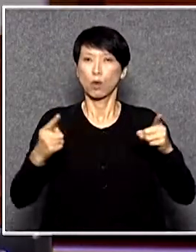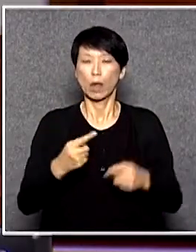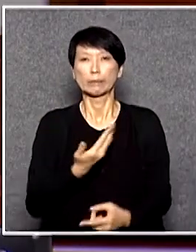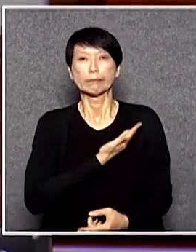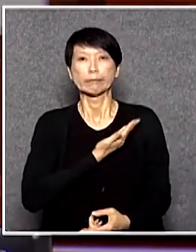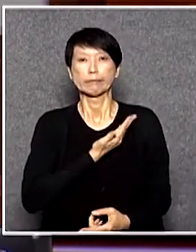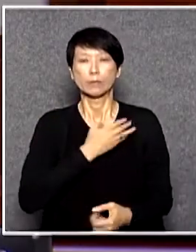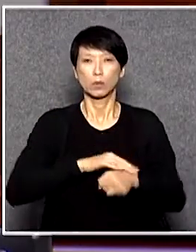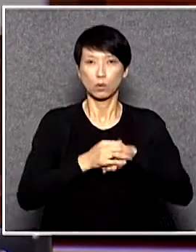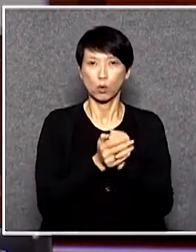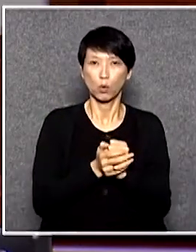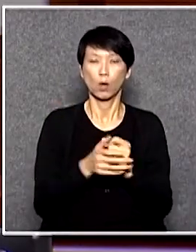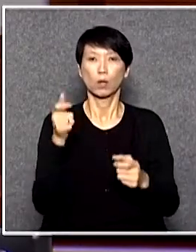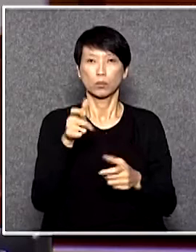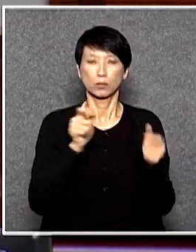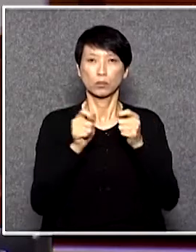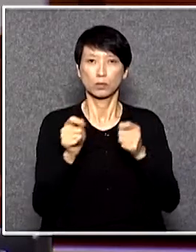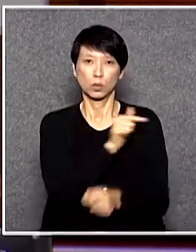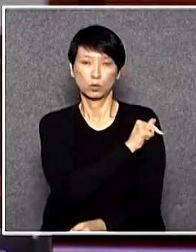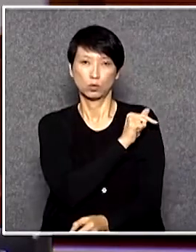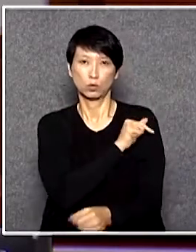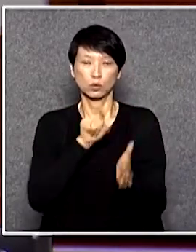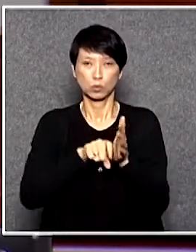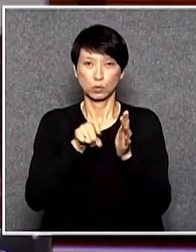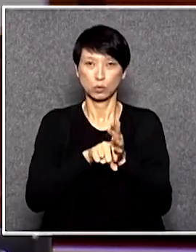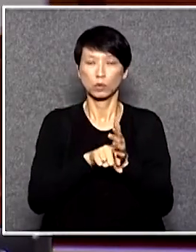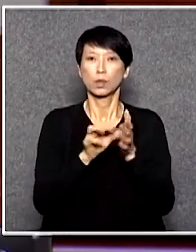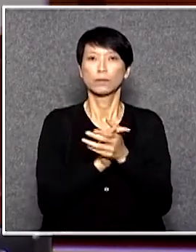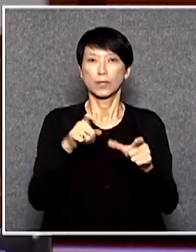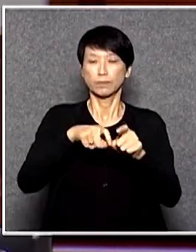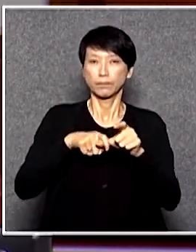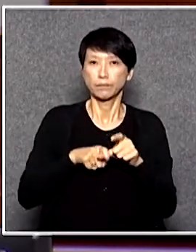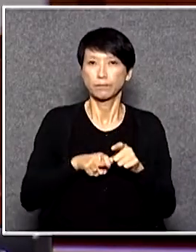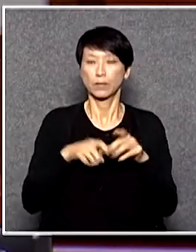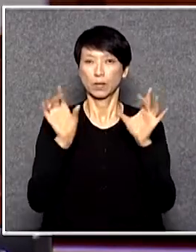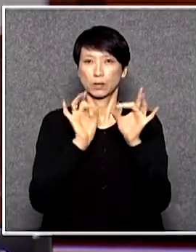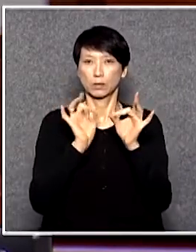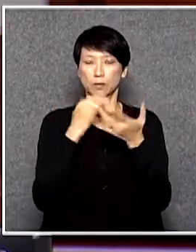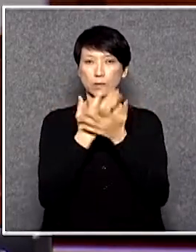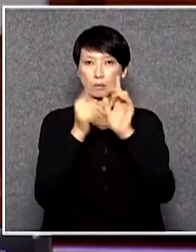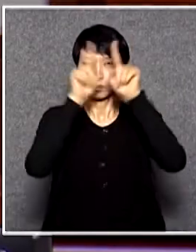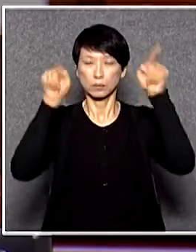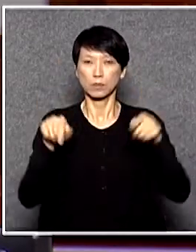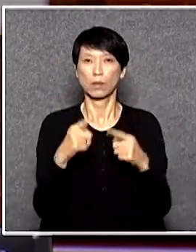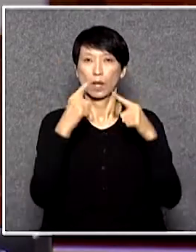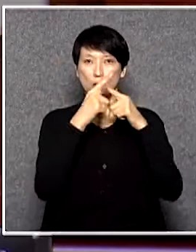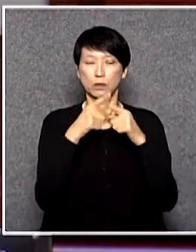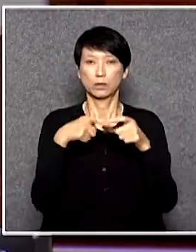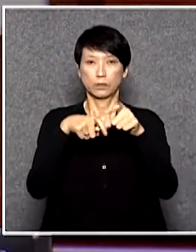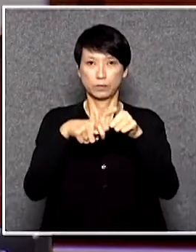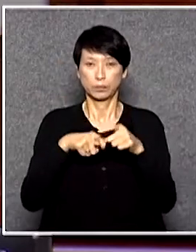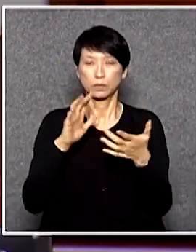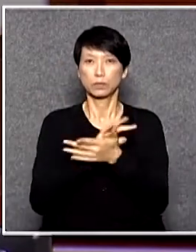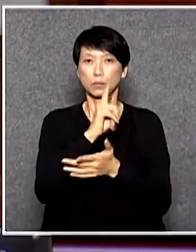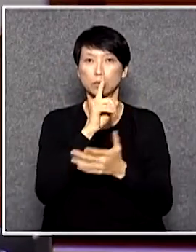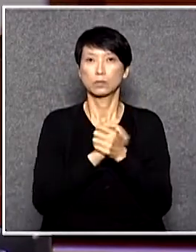金融機構瑞士銀行2012年發表的價格與收入的報告指出，香港的人均年度工作時間